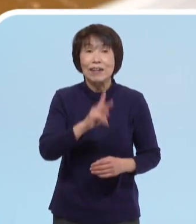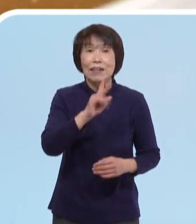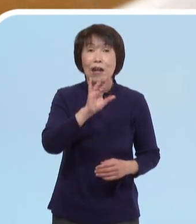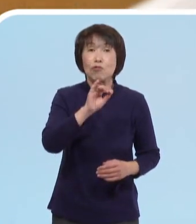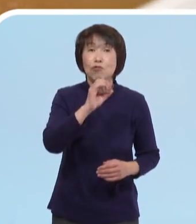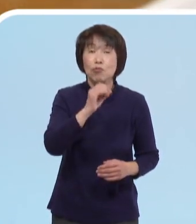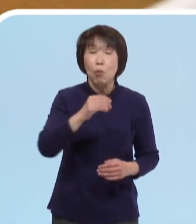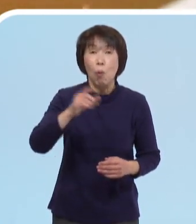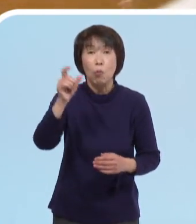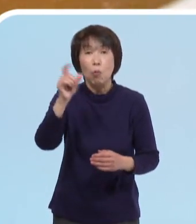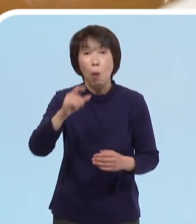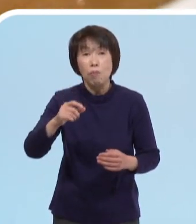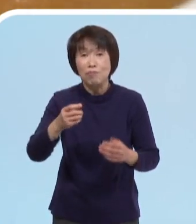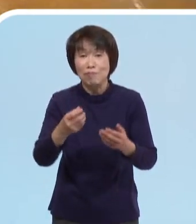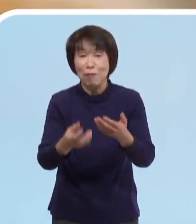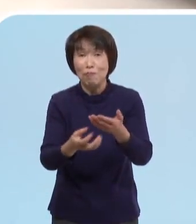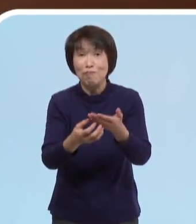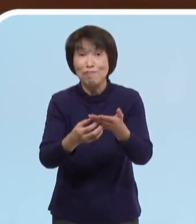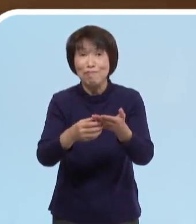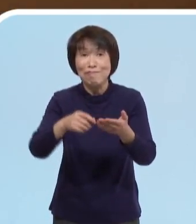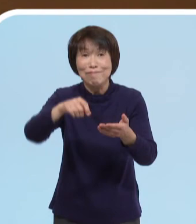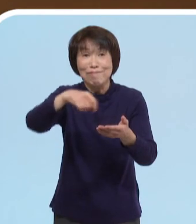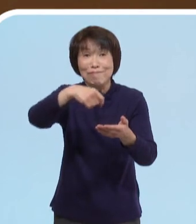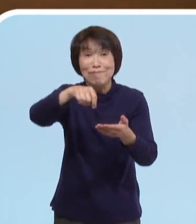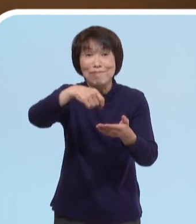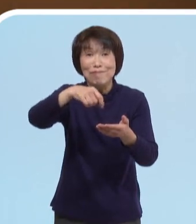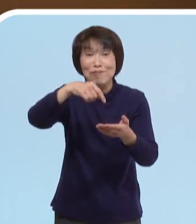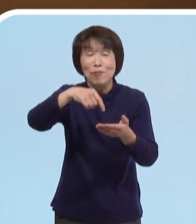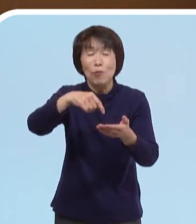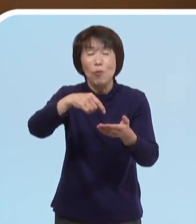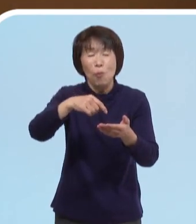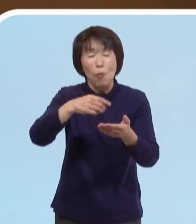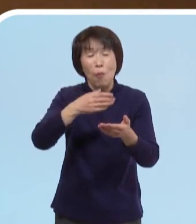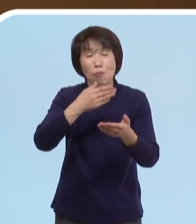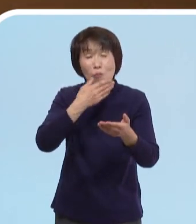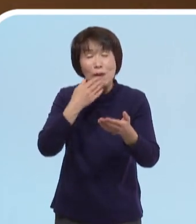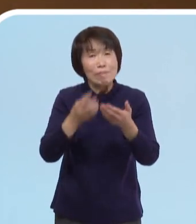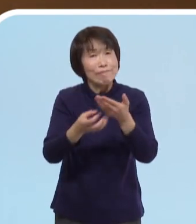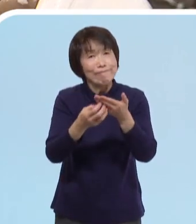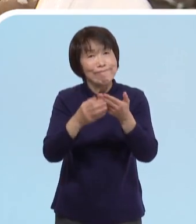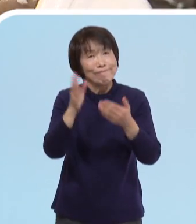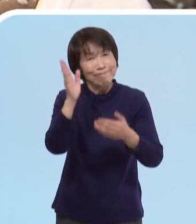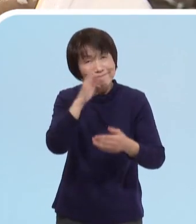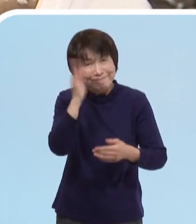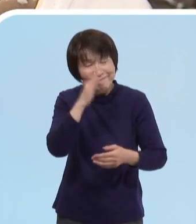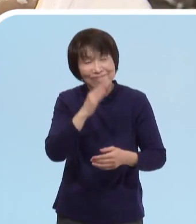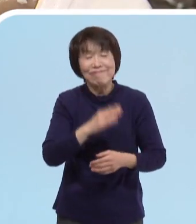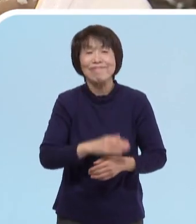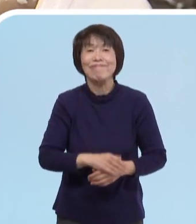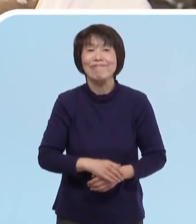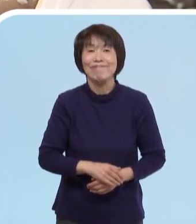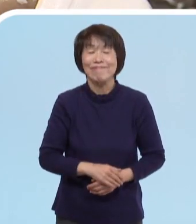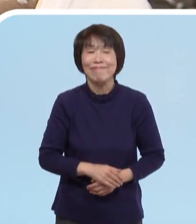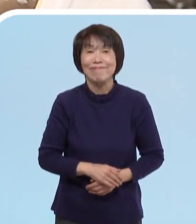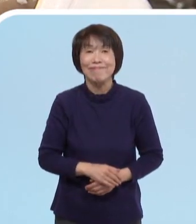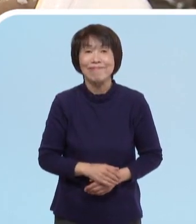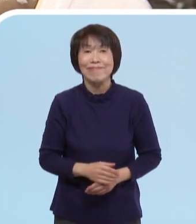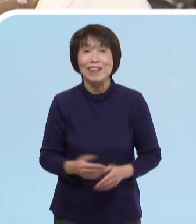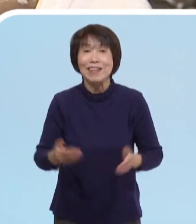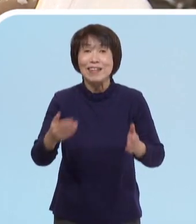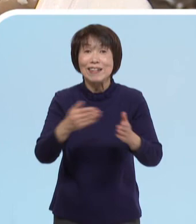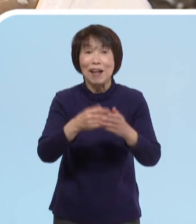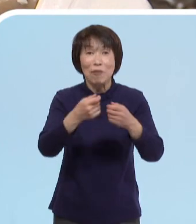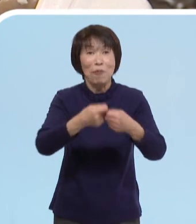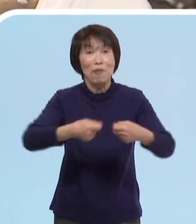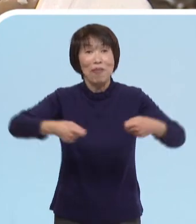昆布のだしにくぐらせます。こちらも半生で食べるのがおすすめ。しゃぶしゃぶを満